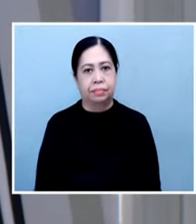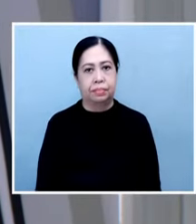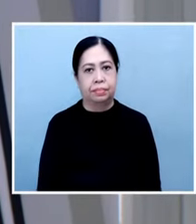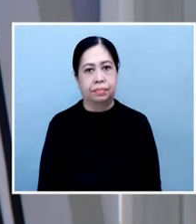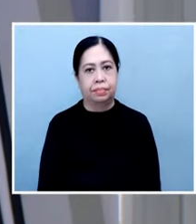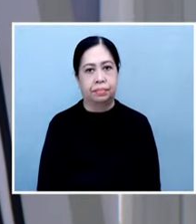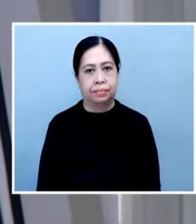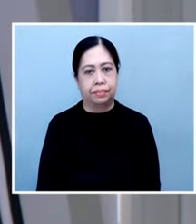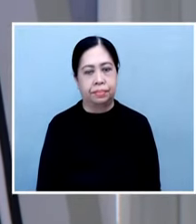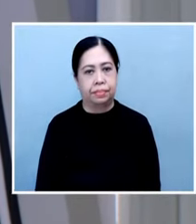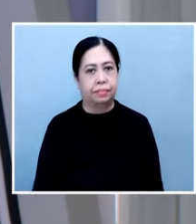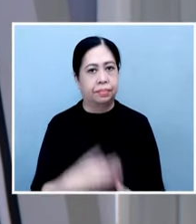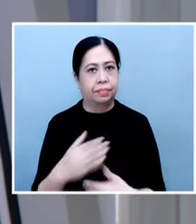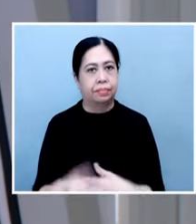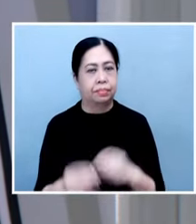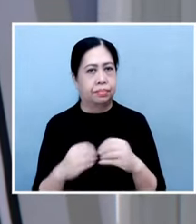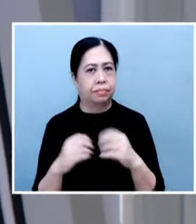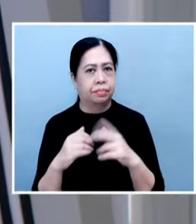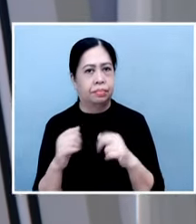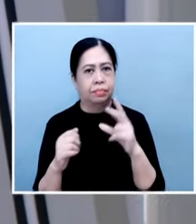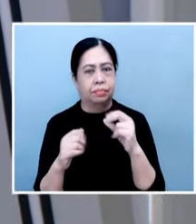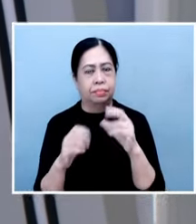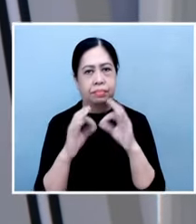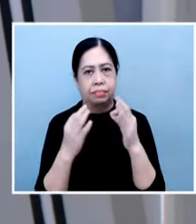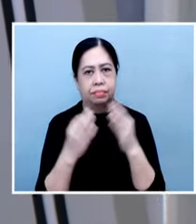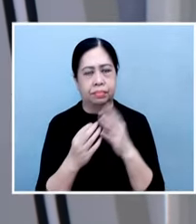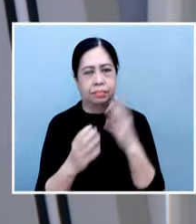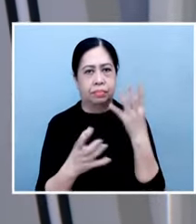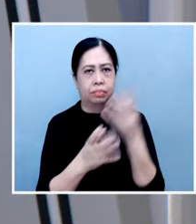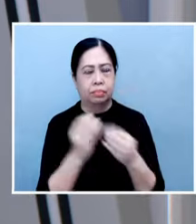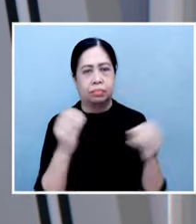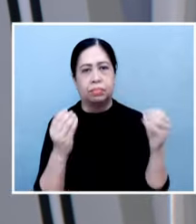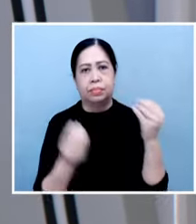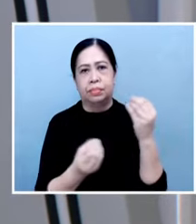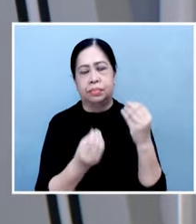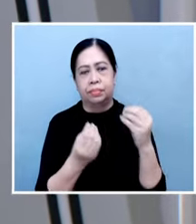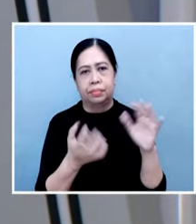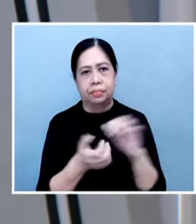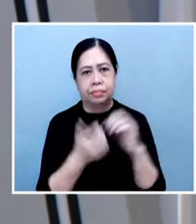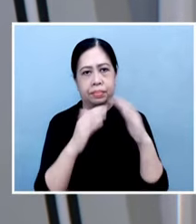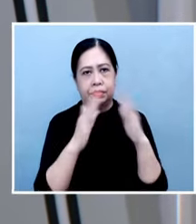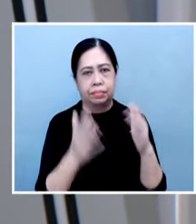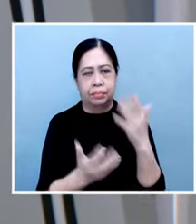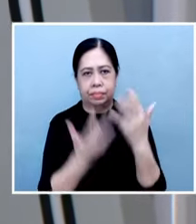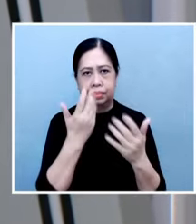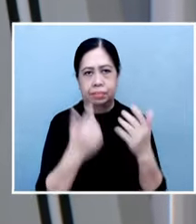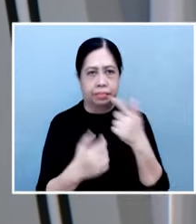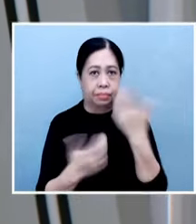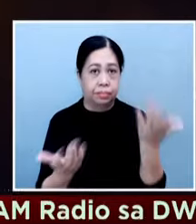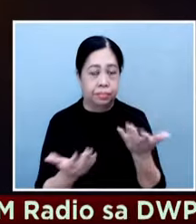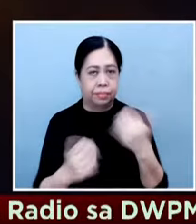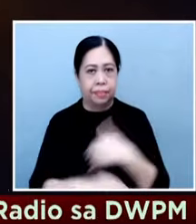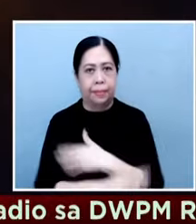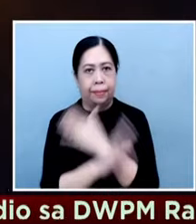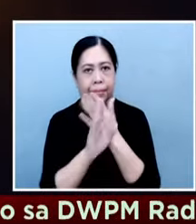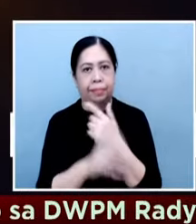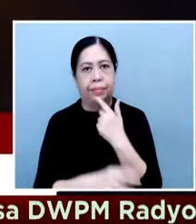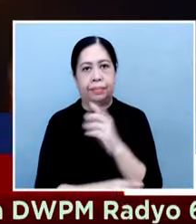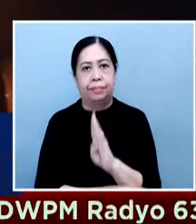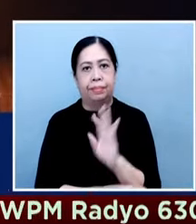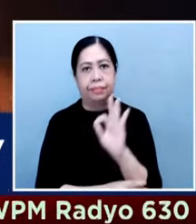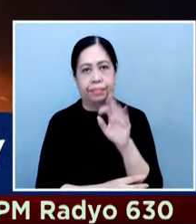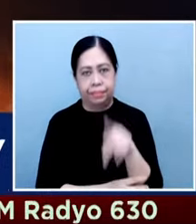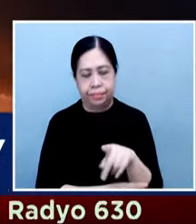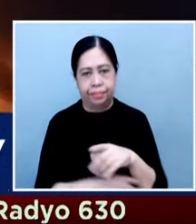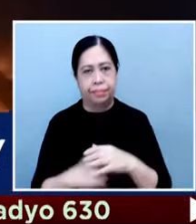Mahigit na 30 pamilya ang nawala ng tirahan dahil sa sunog sa Davao City. Ayon po sa Bureau of Fire Protection ng